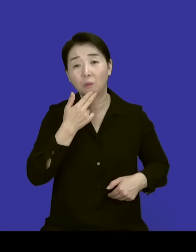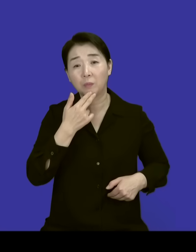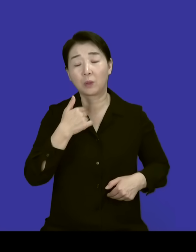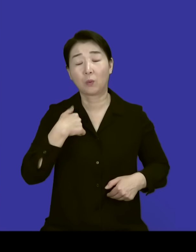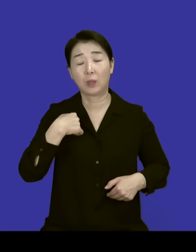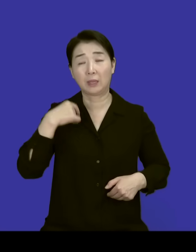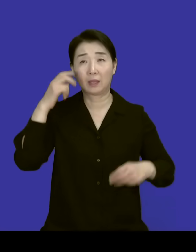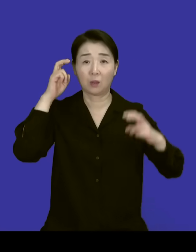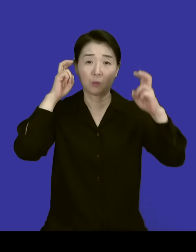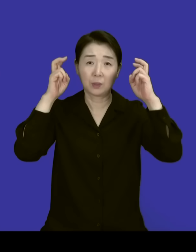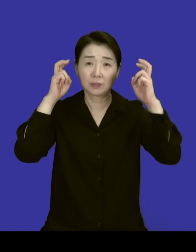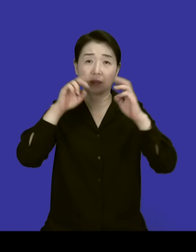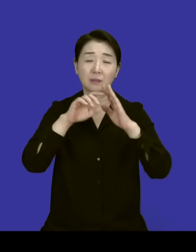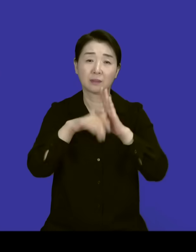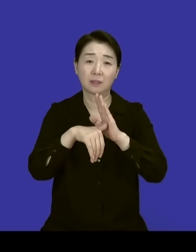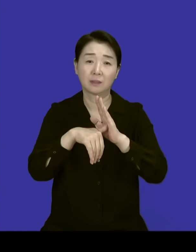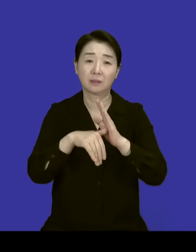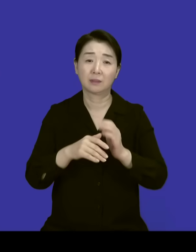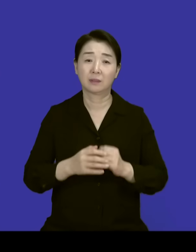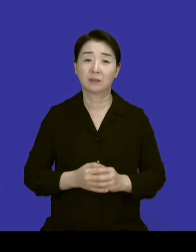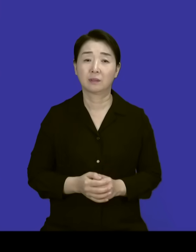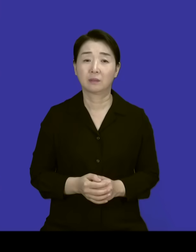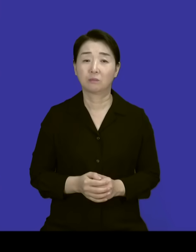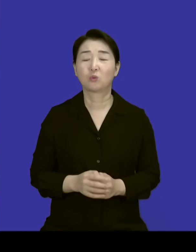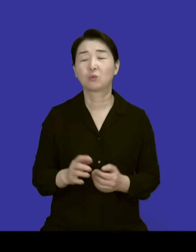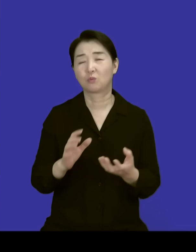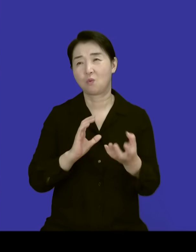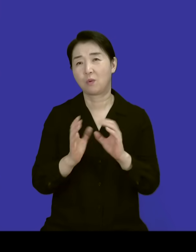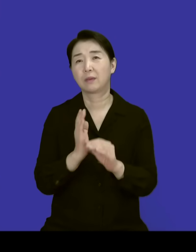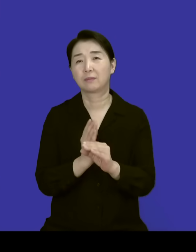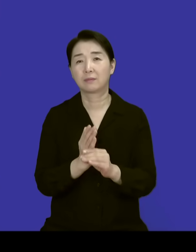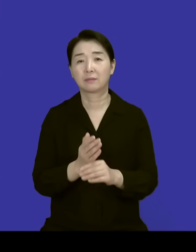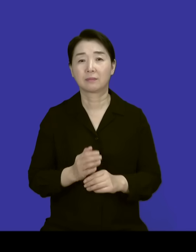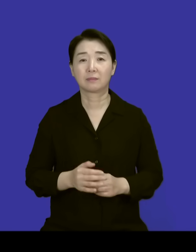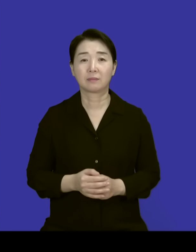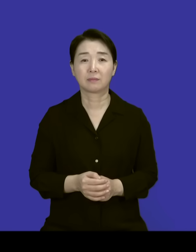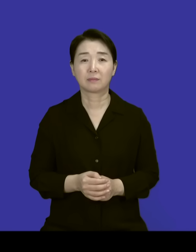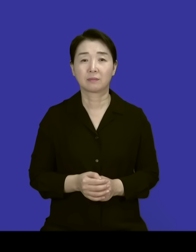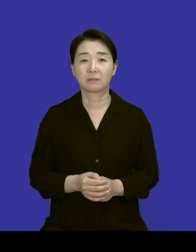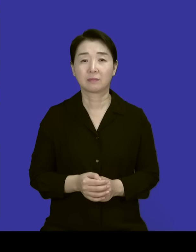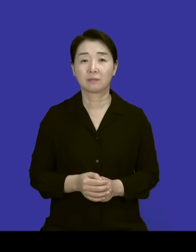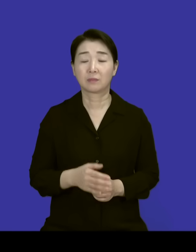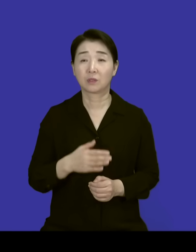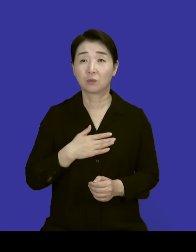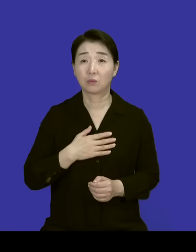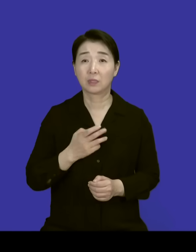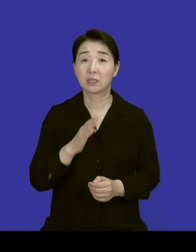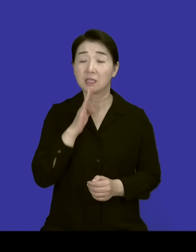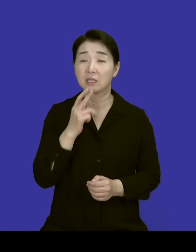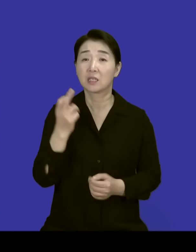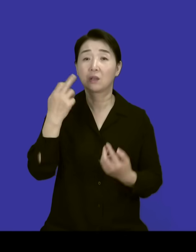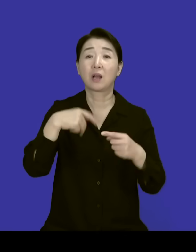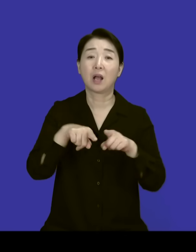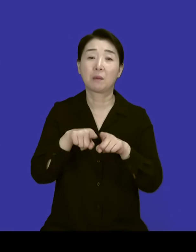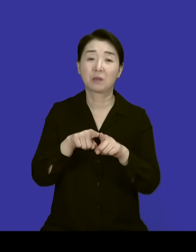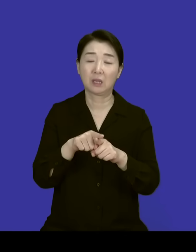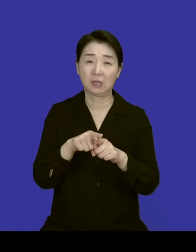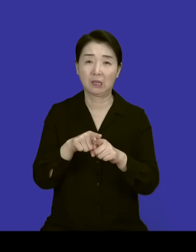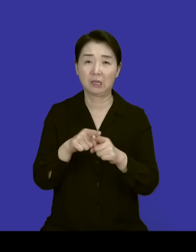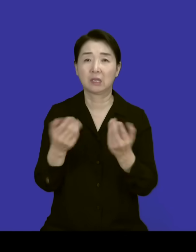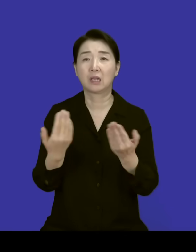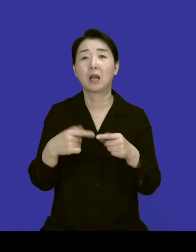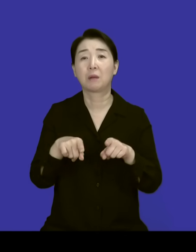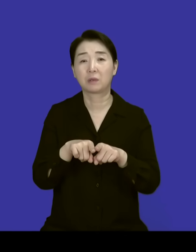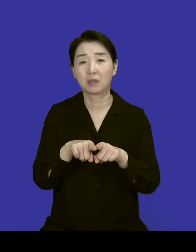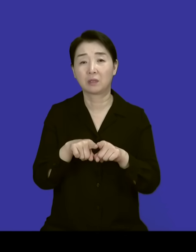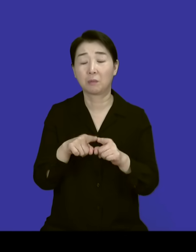그때 회사에서 그 브레이브걸스 회의하고 있었거든요. 네, 네. 근데 저희 친형도 같이 일을 하잖아요. 예, 예.